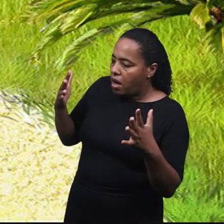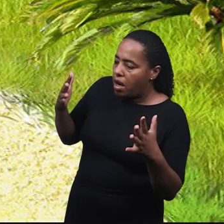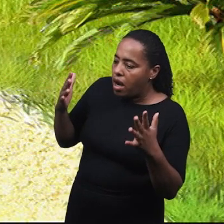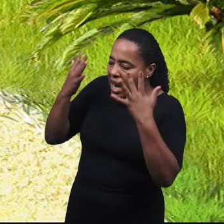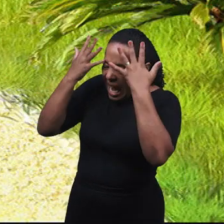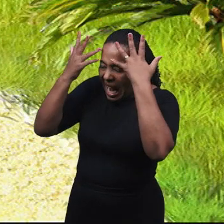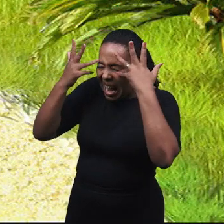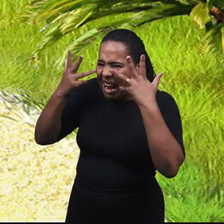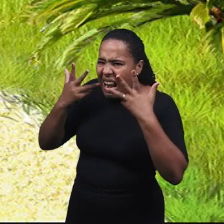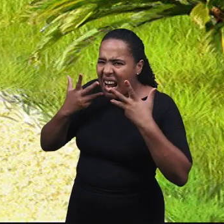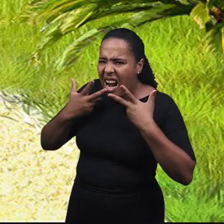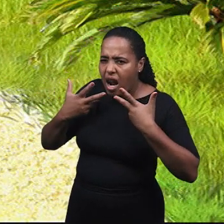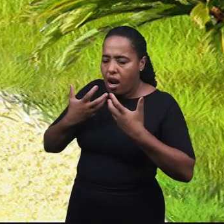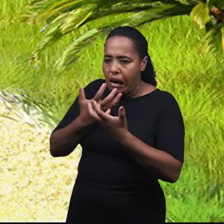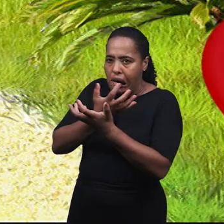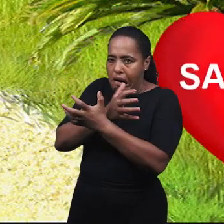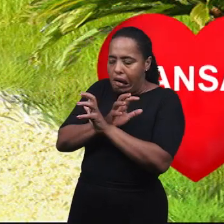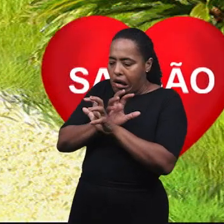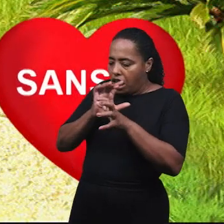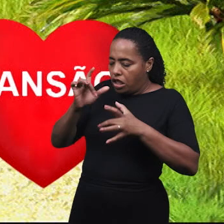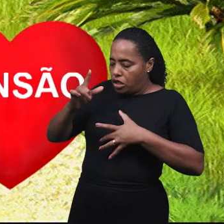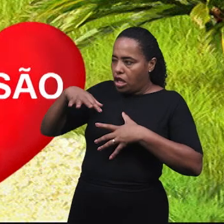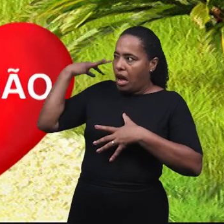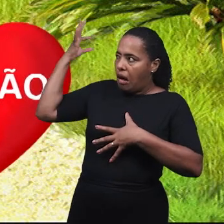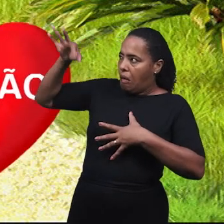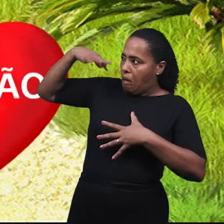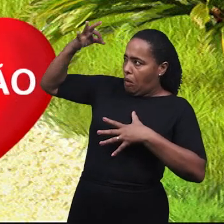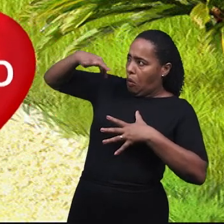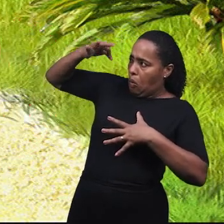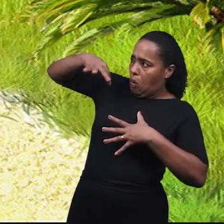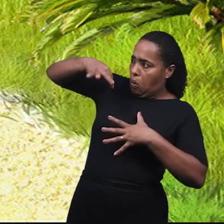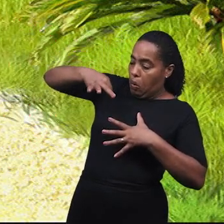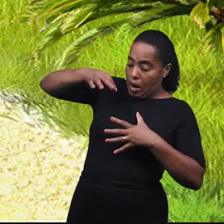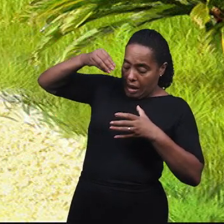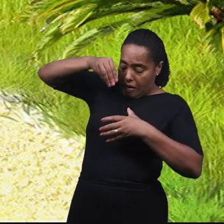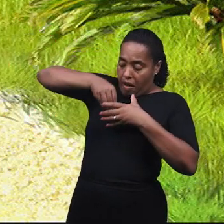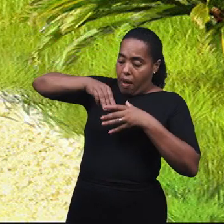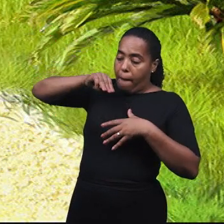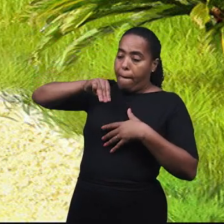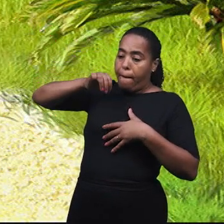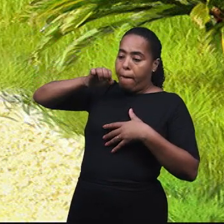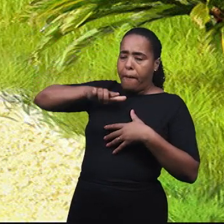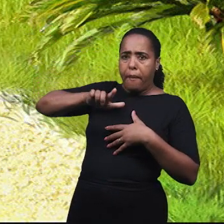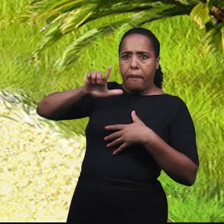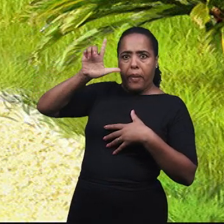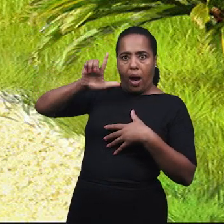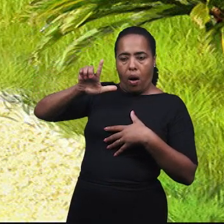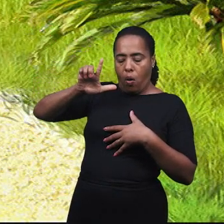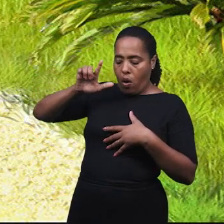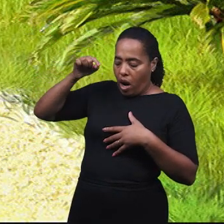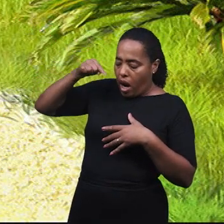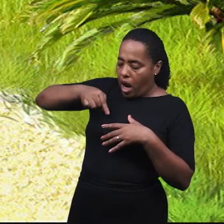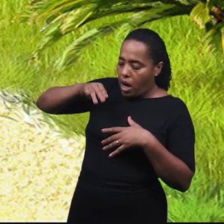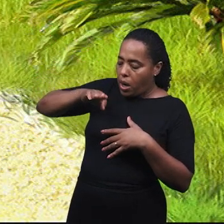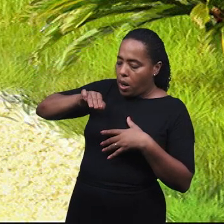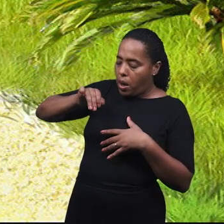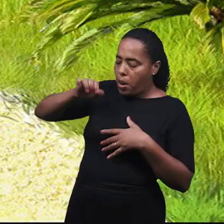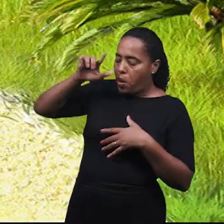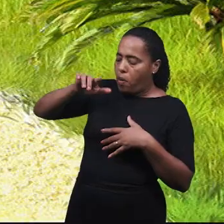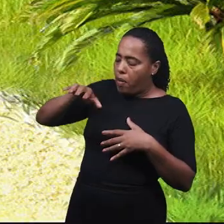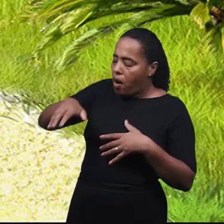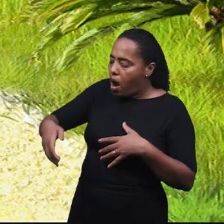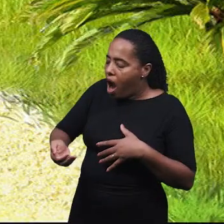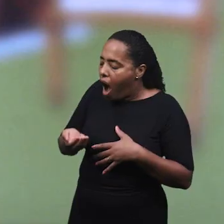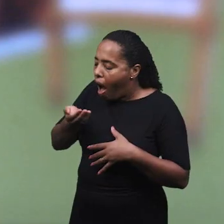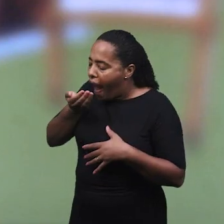il a une surprise. Au lion, il y avait des abeilles et beaucoup de miel. Il prend ce